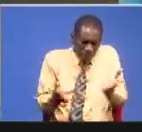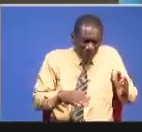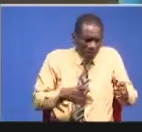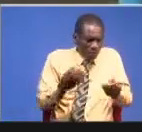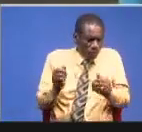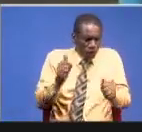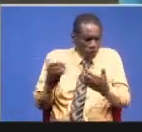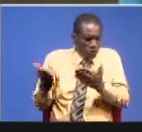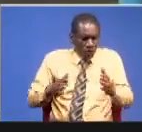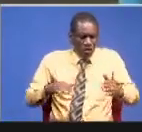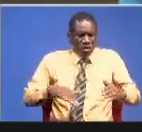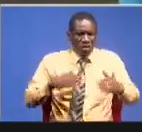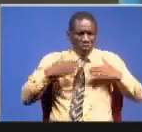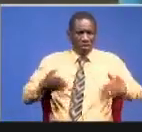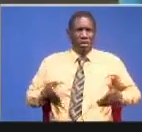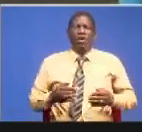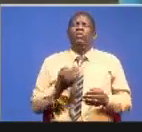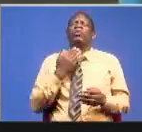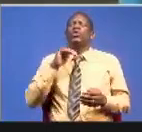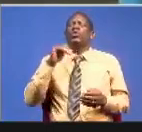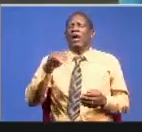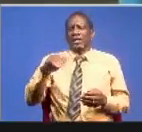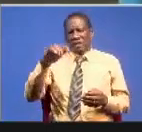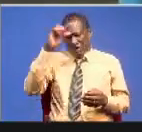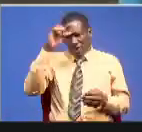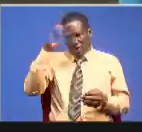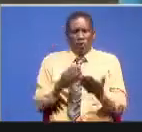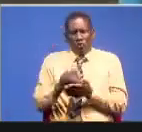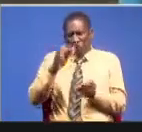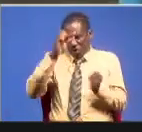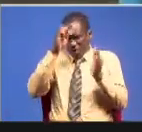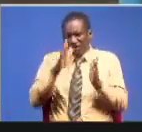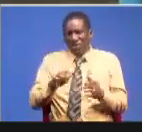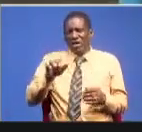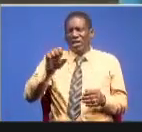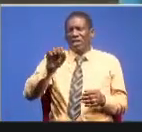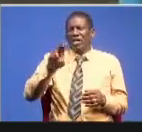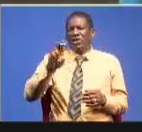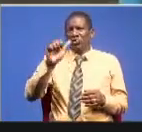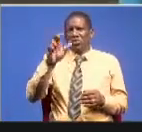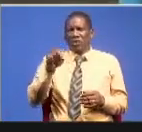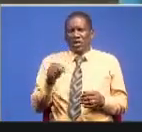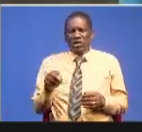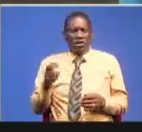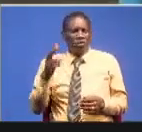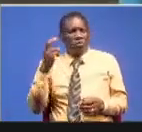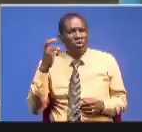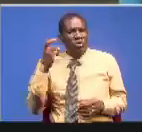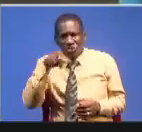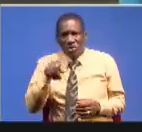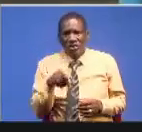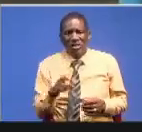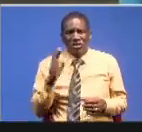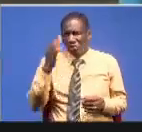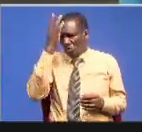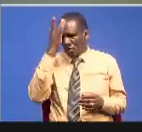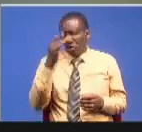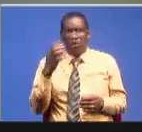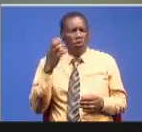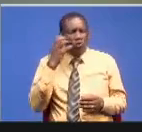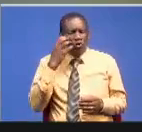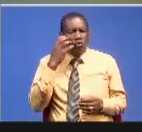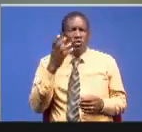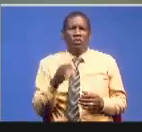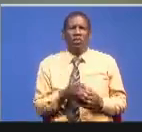tungeomba serikali yetu ya Molo kupitia gavana wetu Susan Kihika mahali yako asikie hili jambo, kwa sababu tuna huzuni